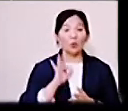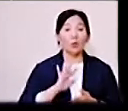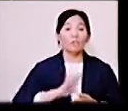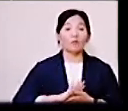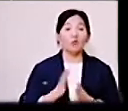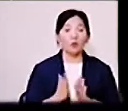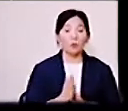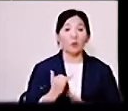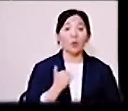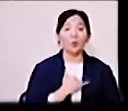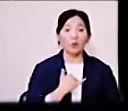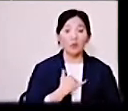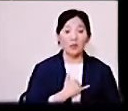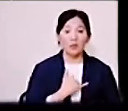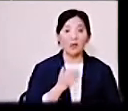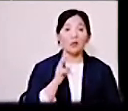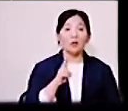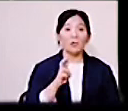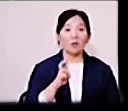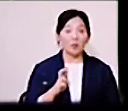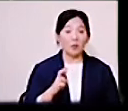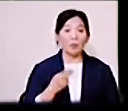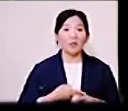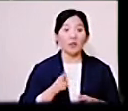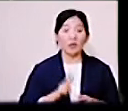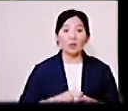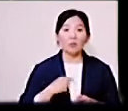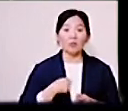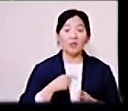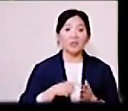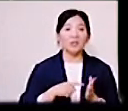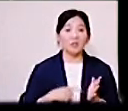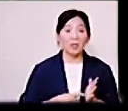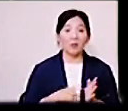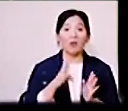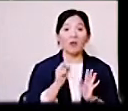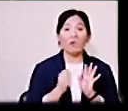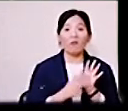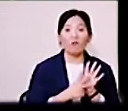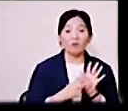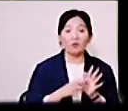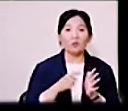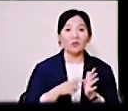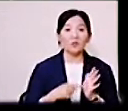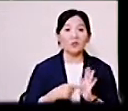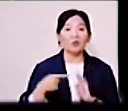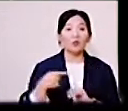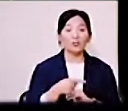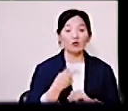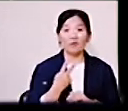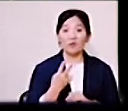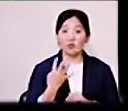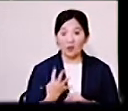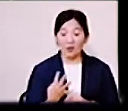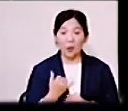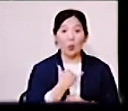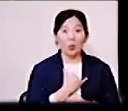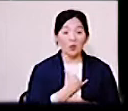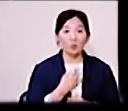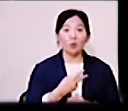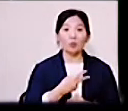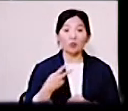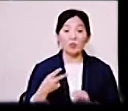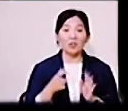условии у нас килобайты. Поэтому мы делим на 8 и делим на 1024. У нас